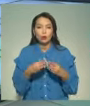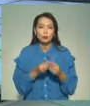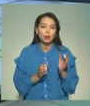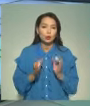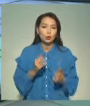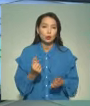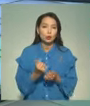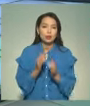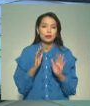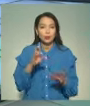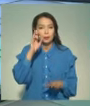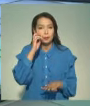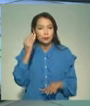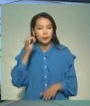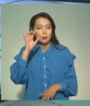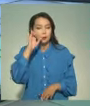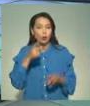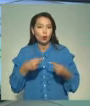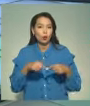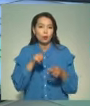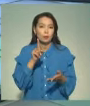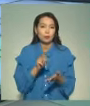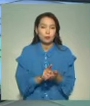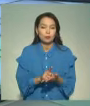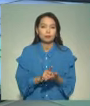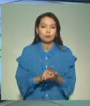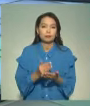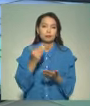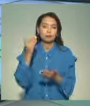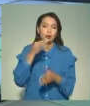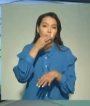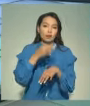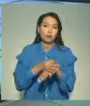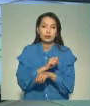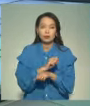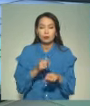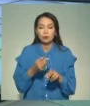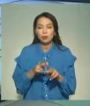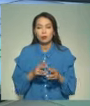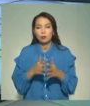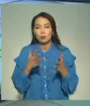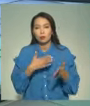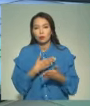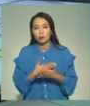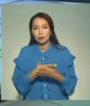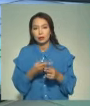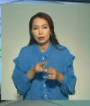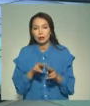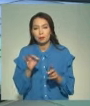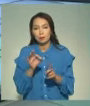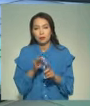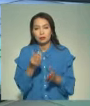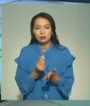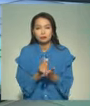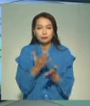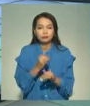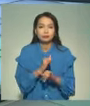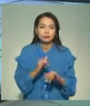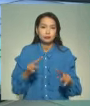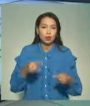қолдау тек мемлекеттік органдардың міндеті деп қарауға болмайды. Ауқымды шараның мақсаты да сол, қоғамда басты құндылықтарды